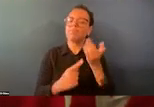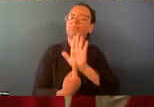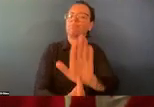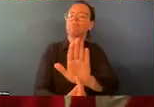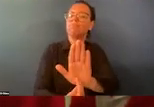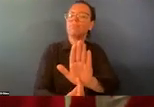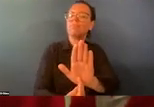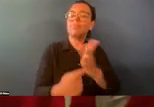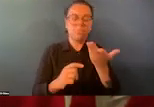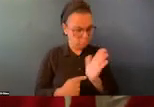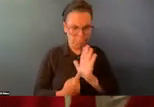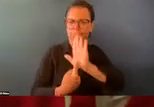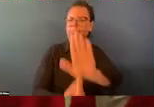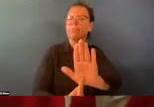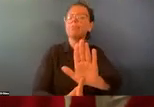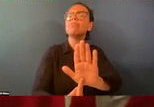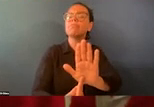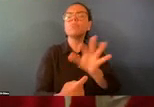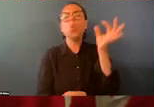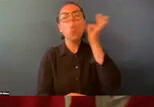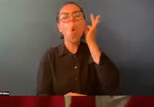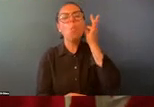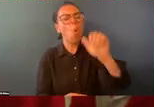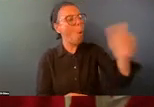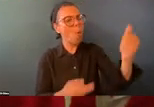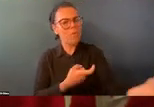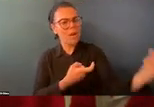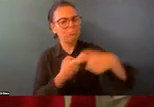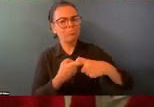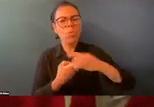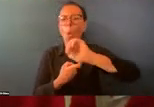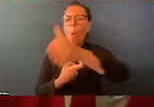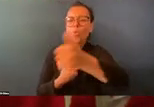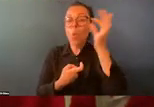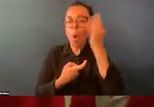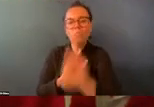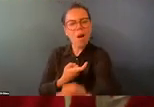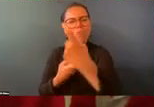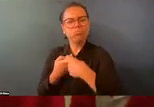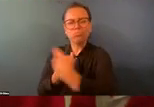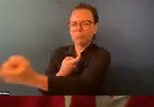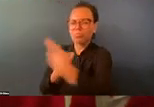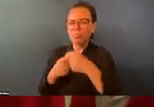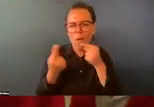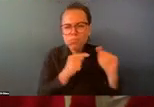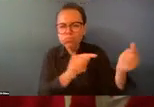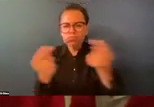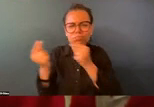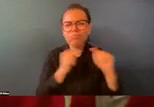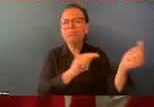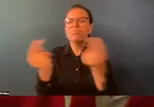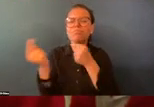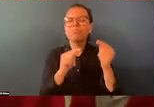с изменением климата, от климатических приговоров до практической работы по защите